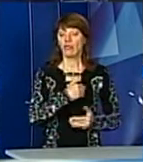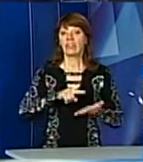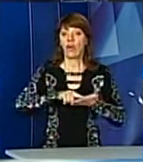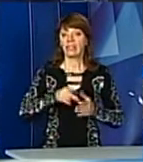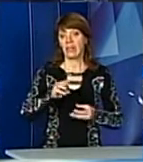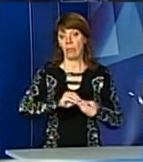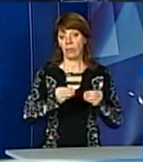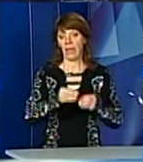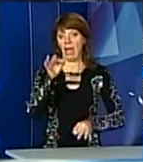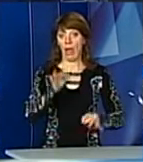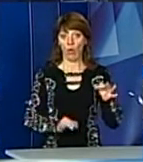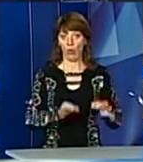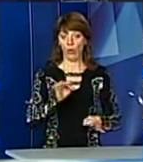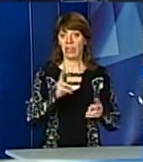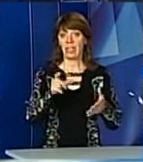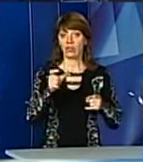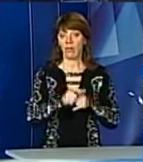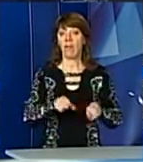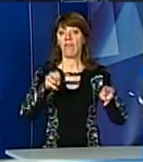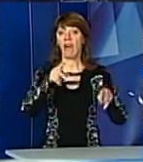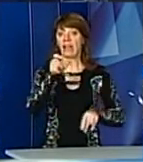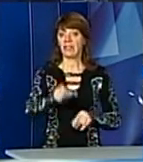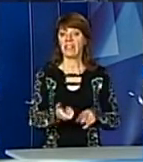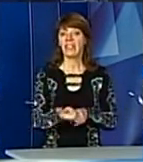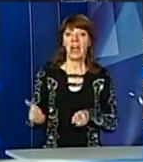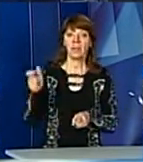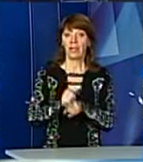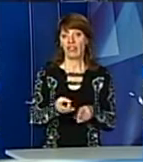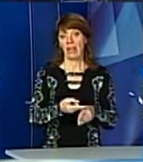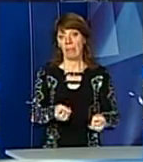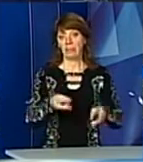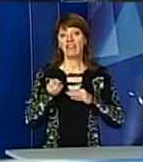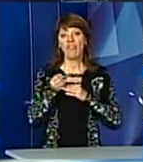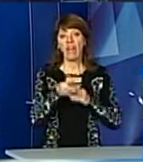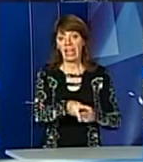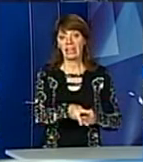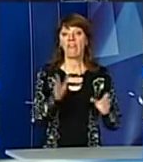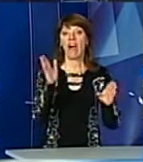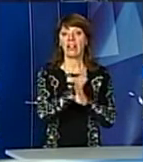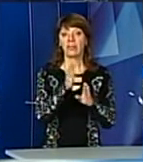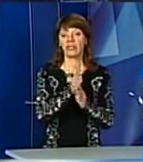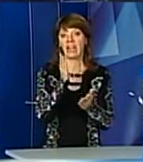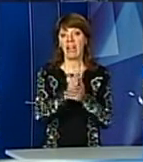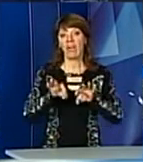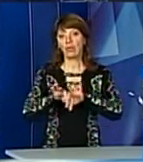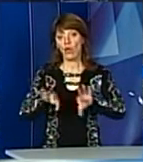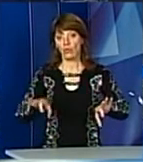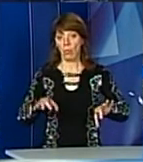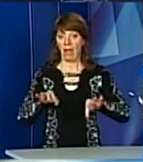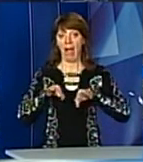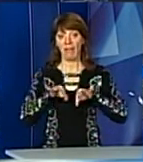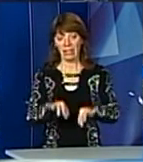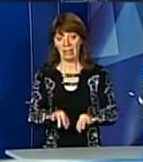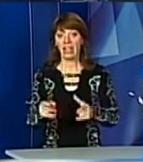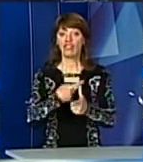на проблемі екології, адже, за словами фахівців, найбільше небезпечних викидів в атмосферу йде з вихлопної труби автівки.